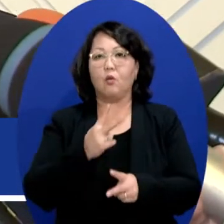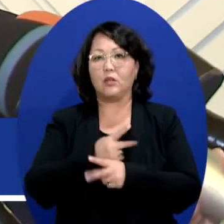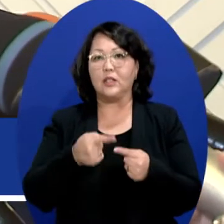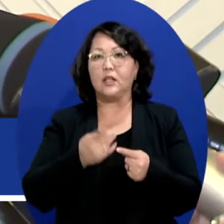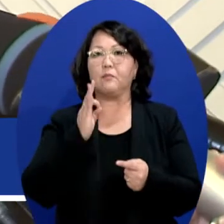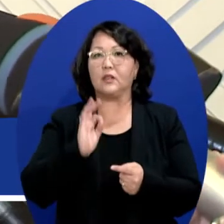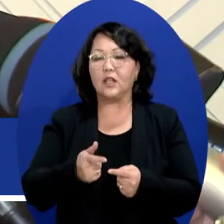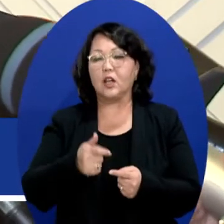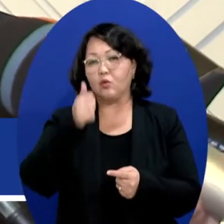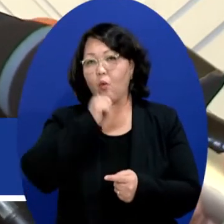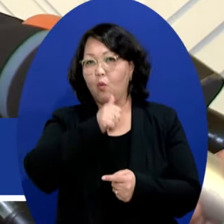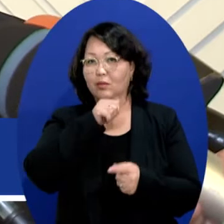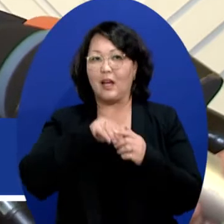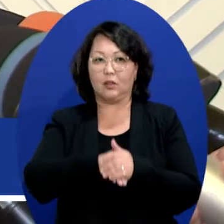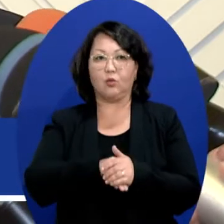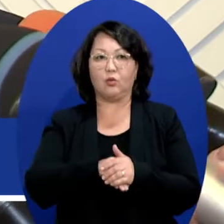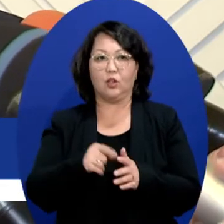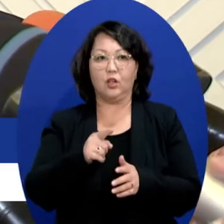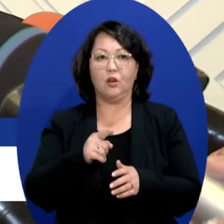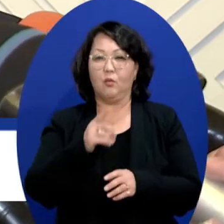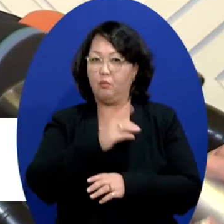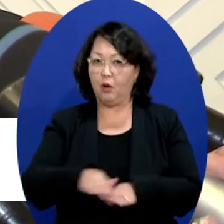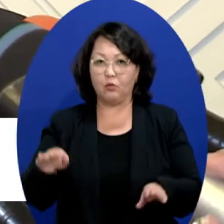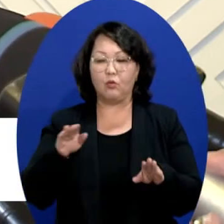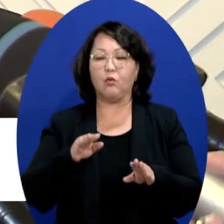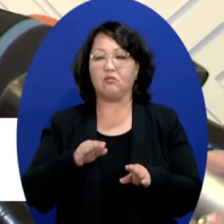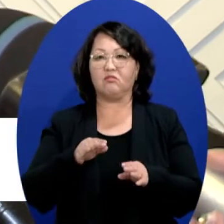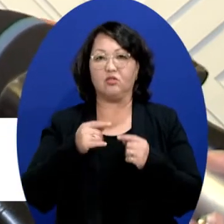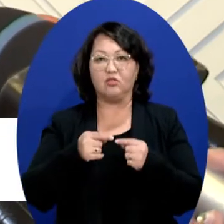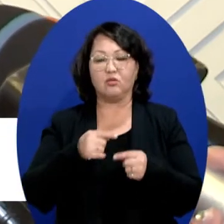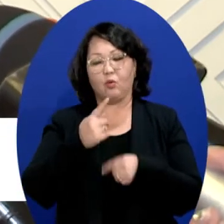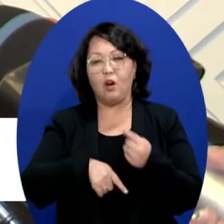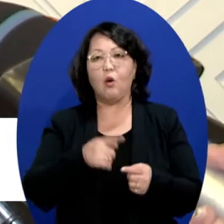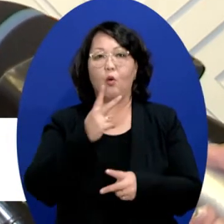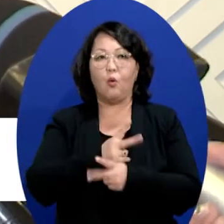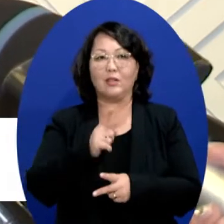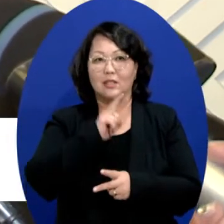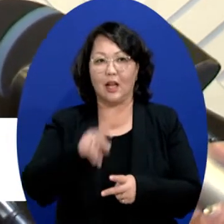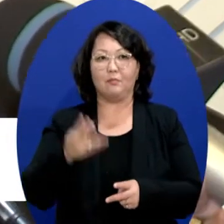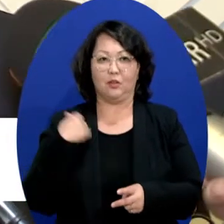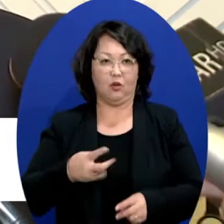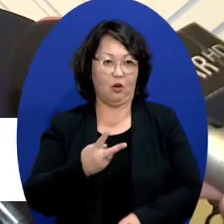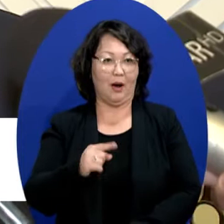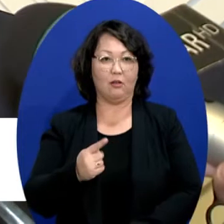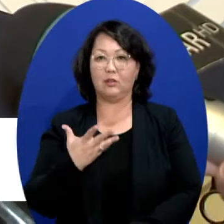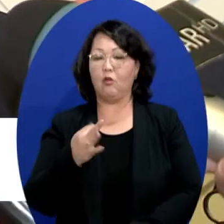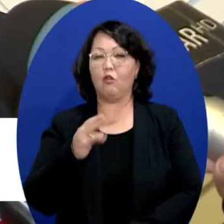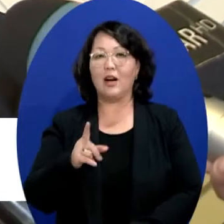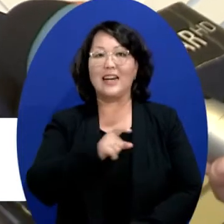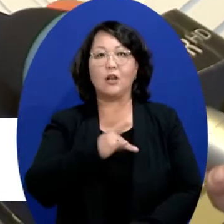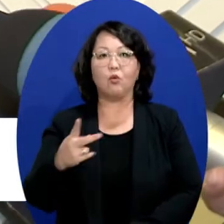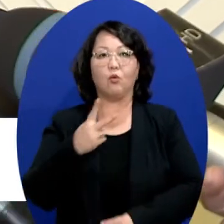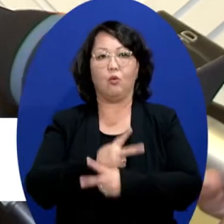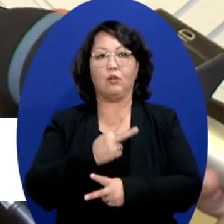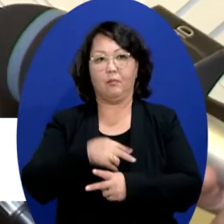гэдэг зүйл анги байсан. Харамсалтай нь энэ 15 оны эрүүг хууль батлагдахдаа